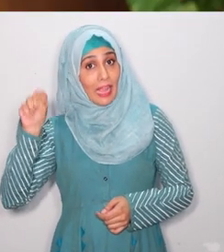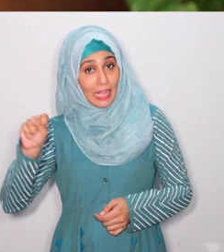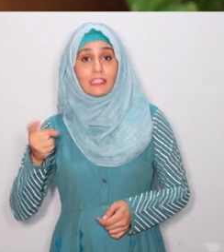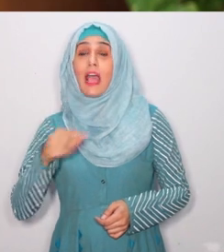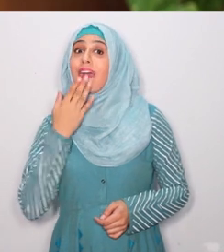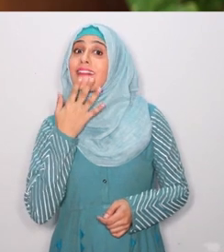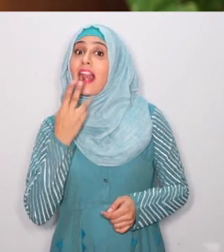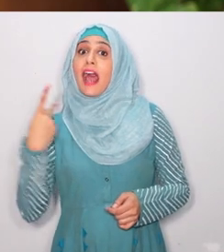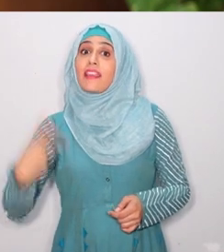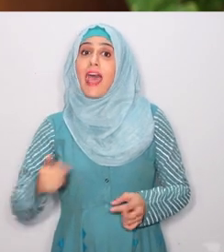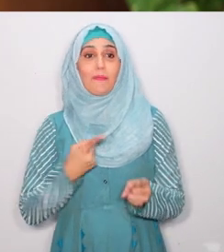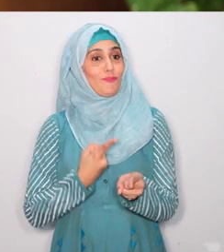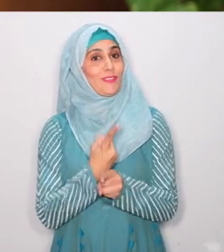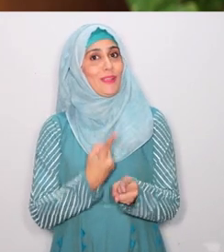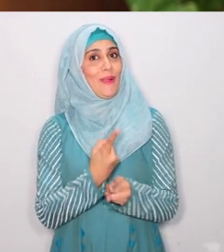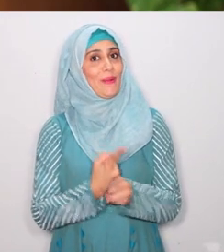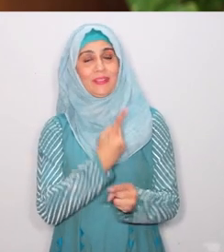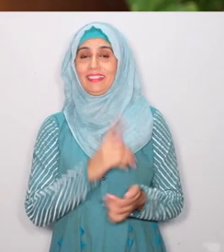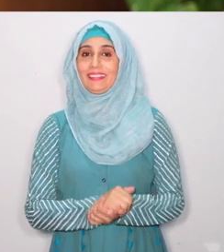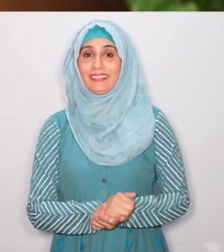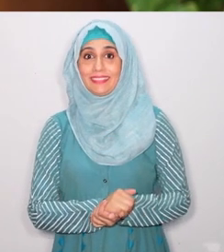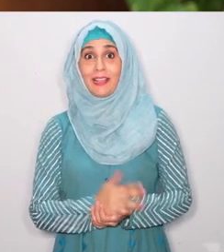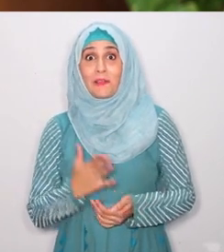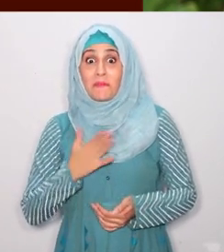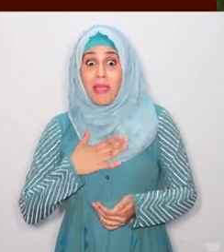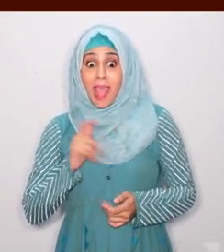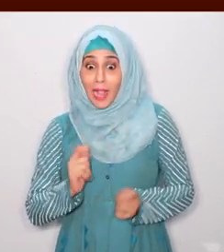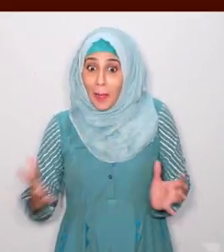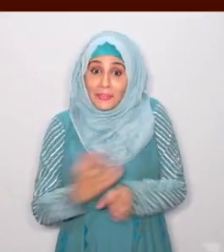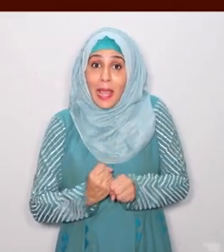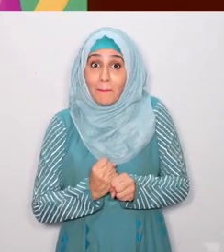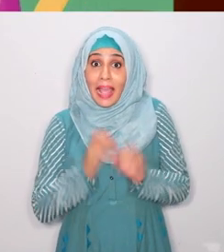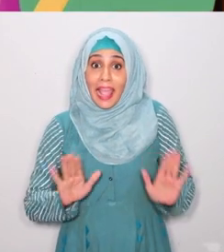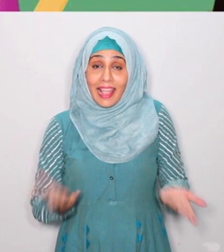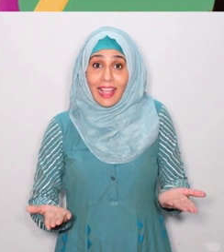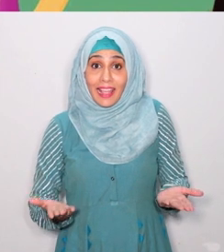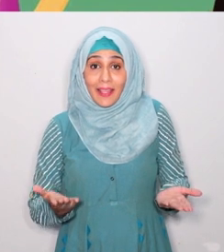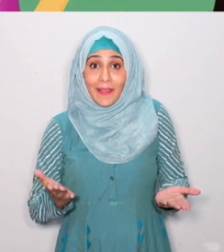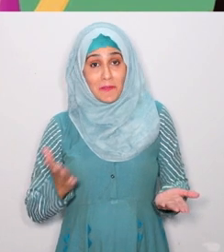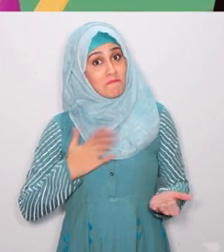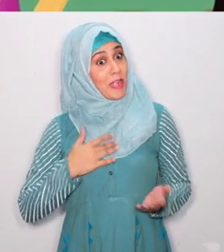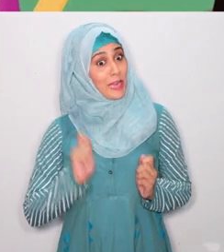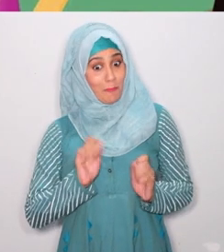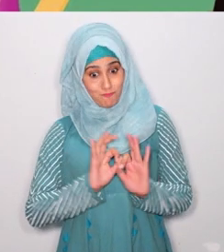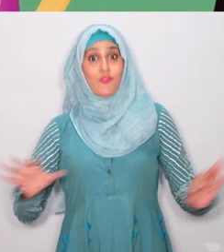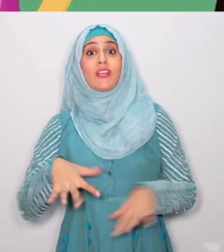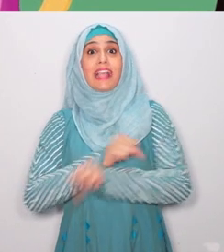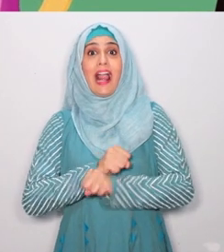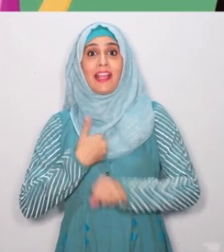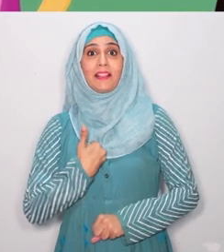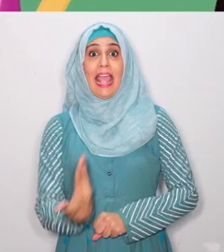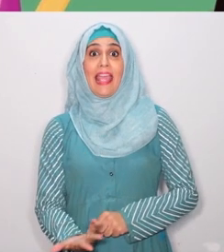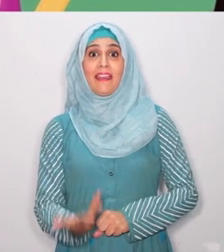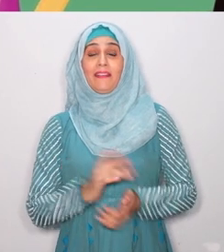तो ये सारे काम हो रहे हैं, मैं तो कुछ भी कर सकती हूँ। बहुत बहुत शुक्रिया तुम सबका,